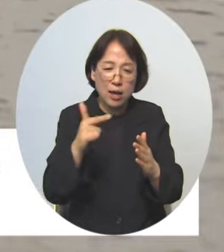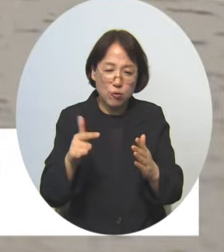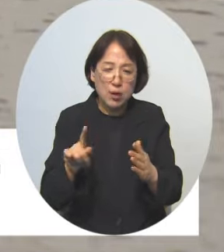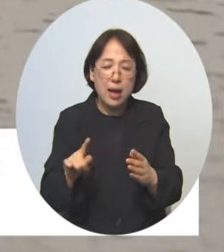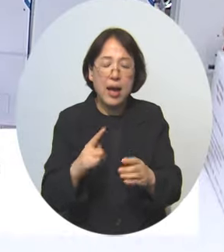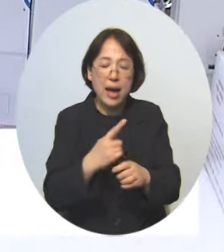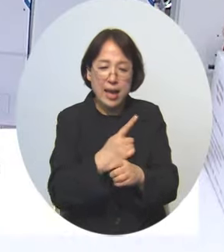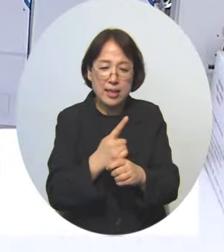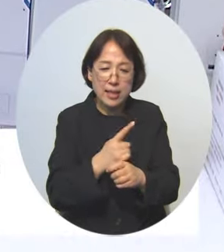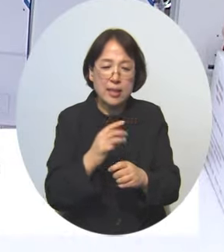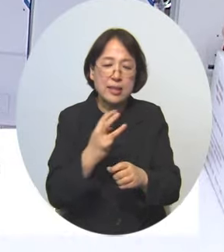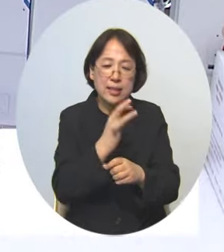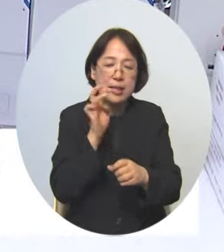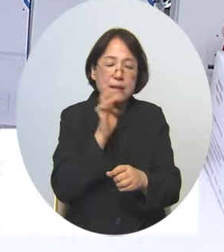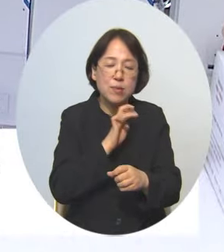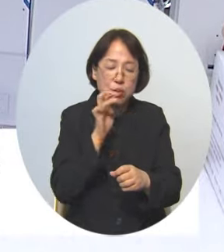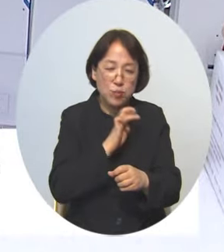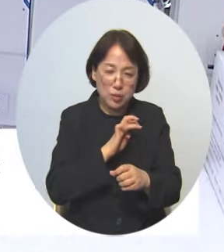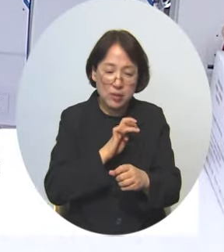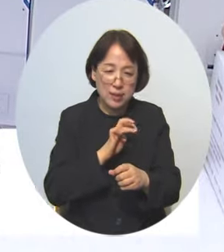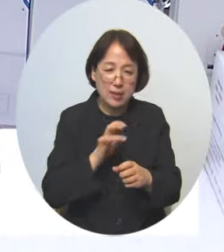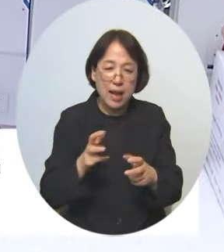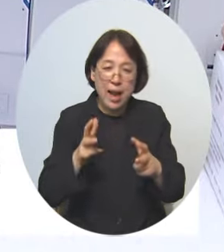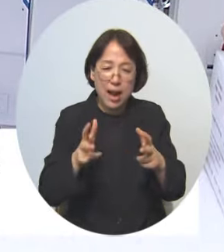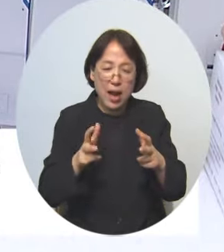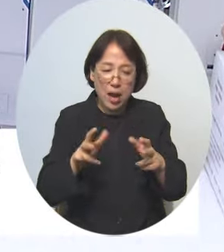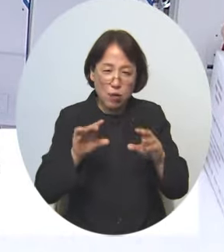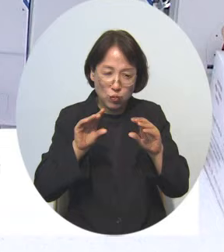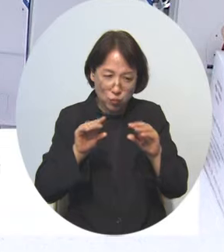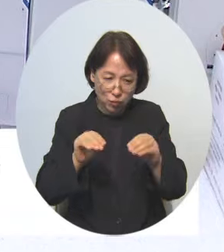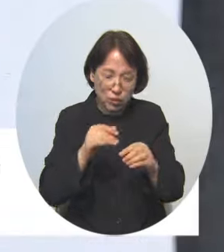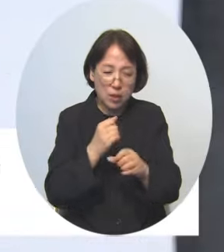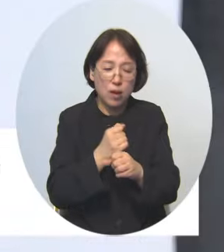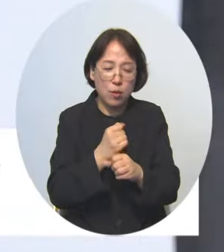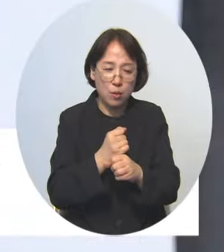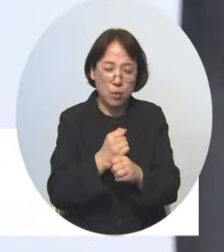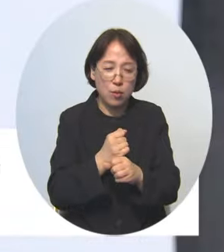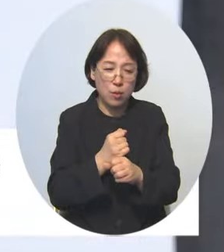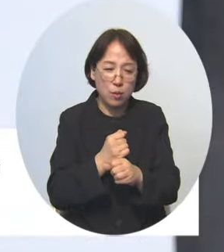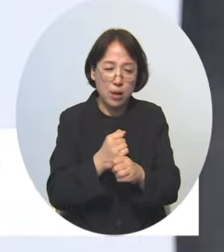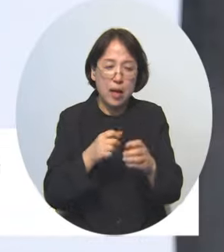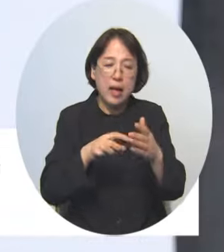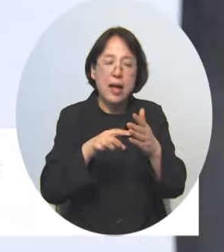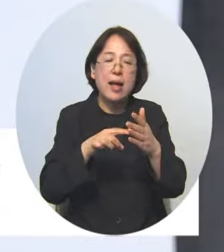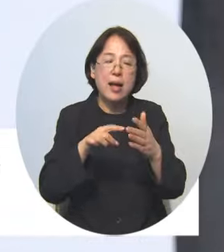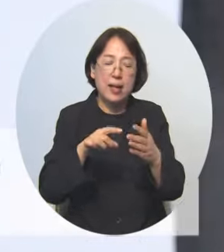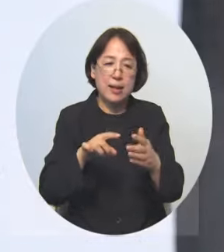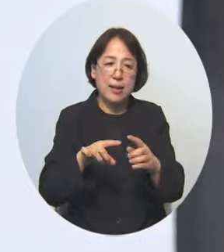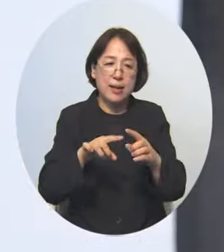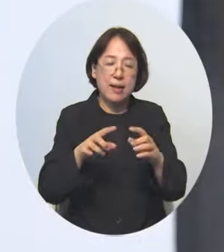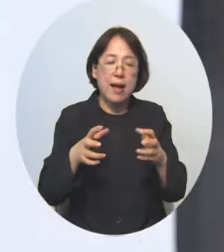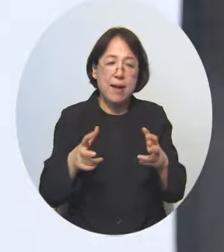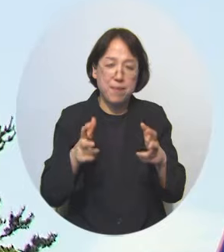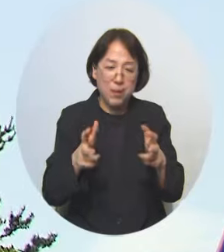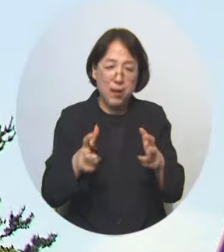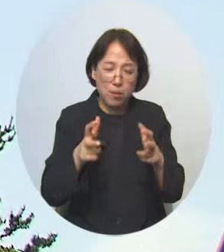중단하고 취약계층 하절기, 에너지 바우처 단가 상향 등 냉방비 부담 완화 지원 정책도 추진하기로